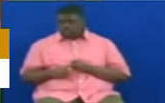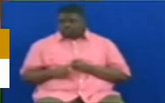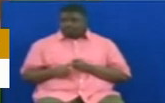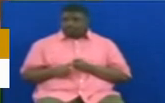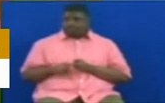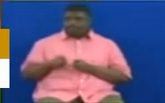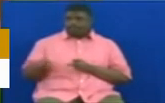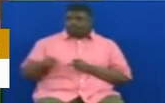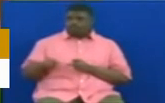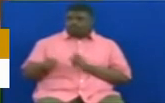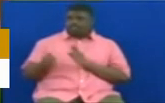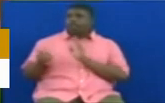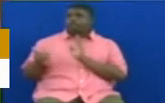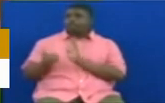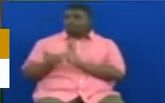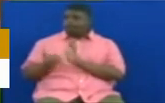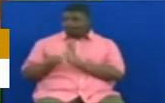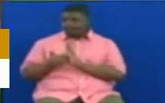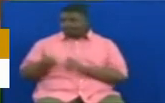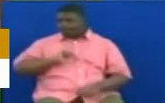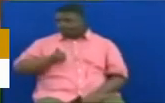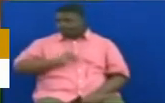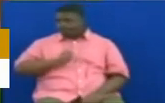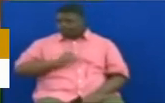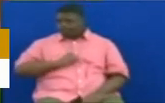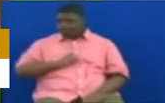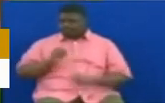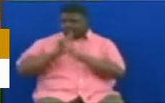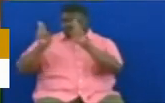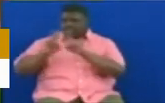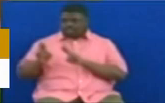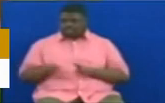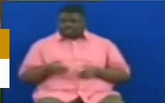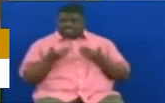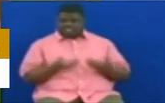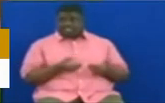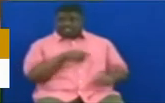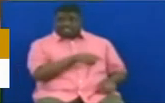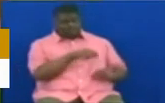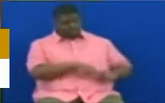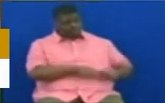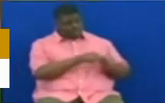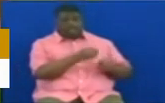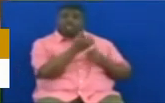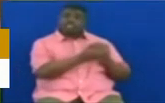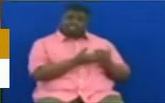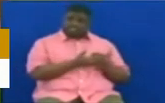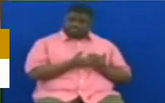private international law. Sasa haya mamlaka ya nchi, mwanasheria mkuu wa serikali na serikali kwa